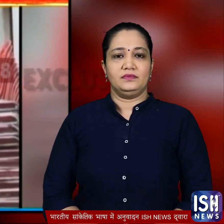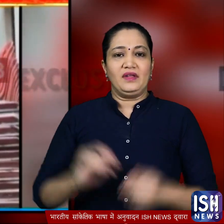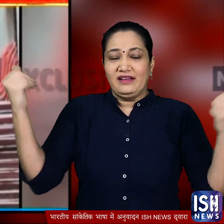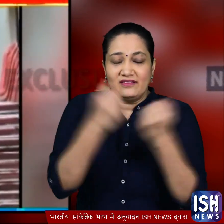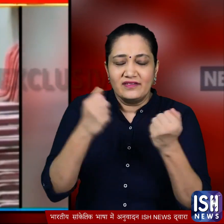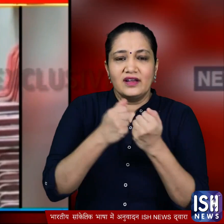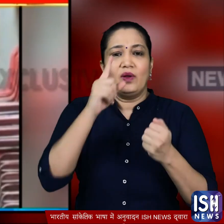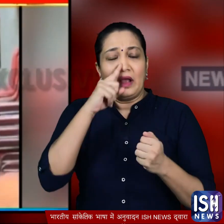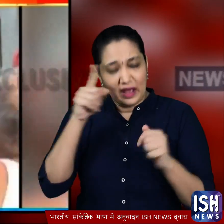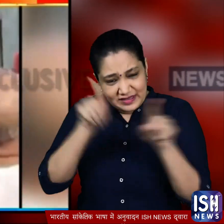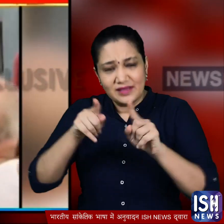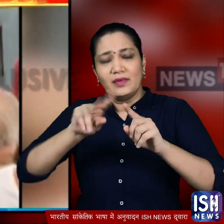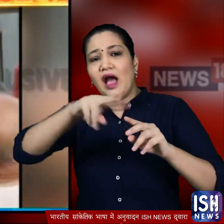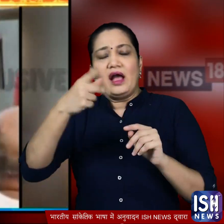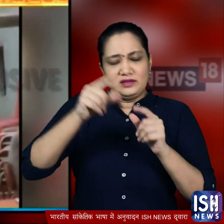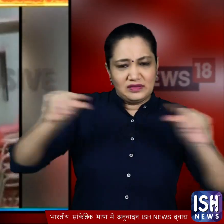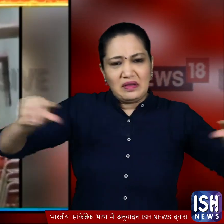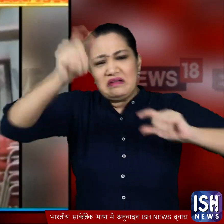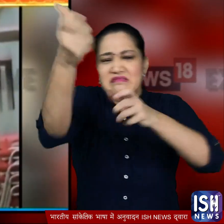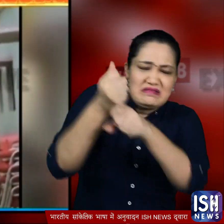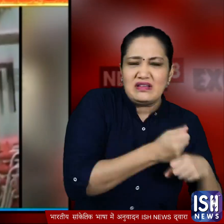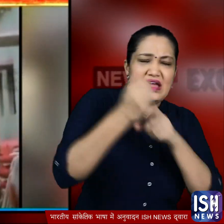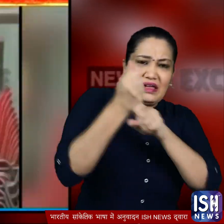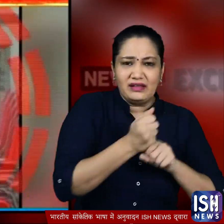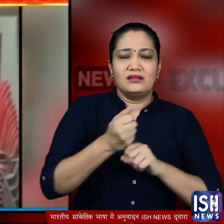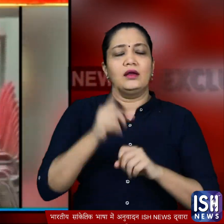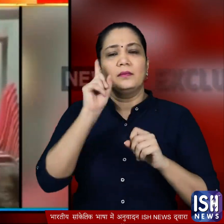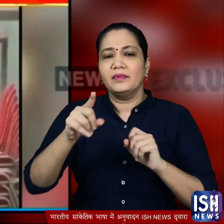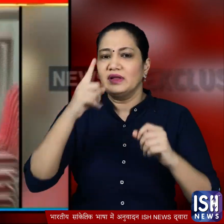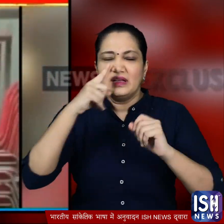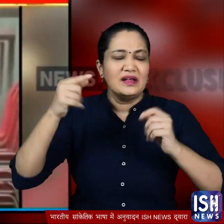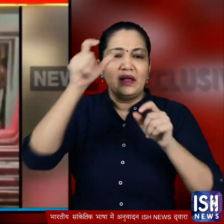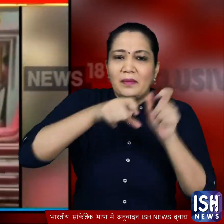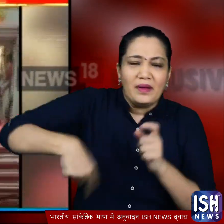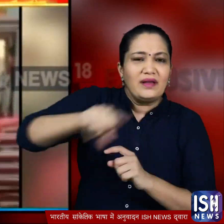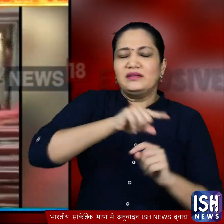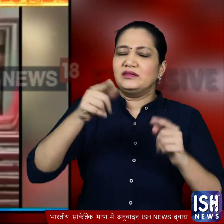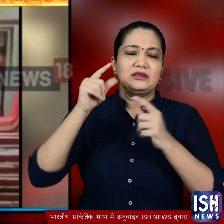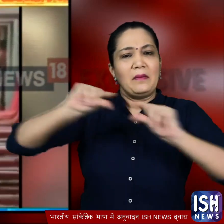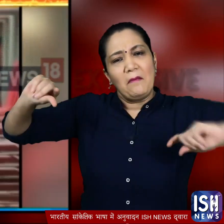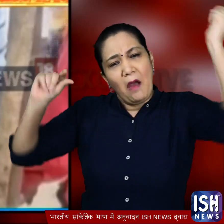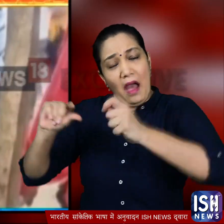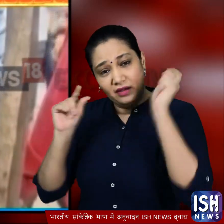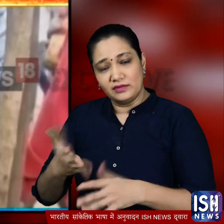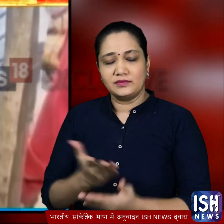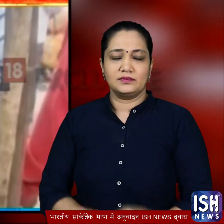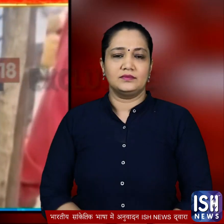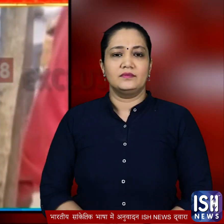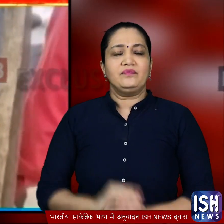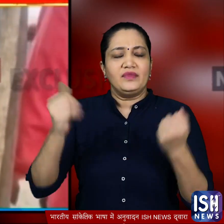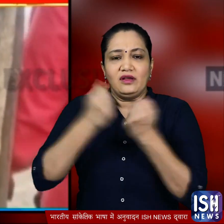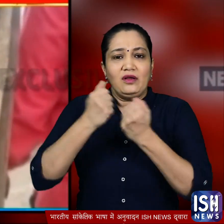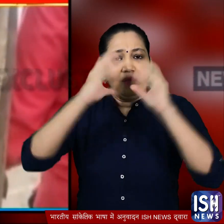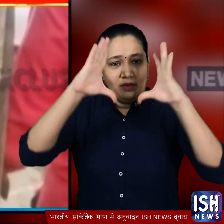इस झगड़े में एक लड़की भी दूसरे पक्ष के लोगों से लाठी छीनने की कोशिश करती नजर आई, मगर मारपीट कर रहे लोगों ने उस लड़की को भी नहीं बख्शा। कुछ देर बाद जब